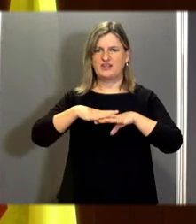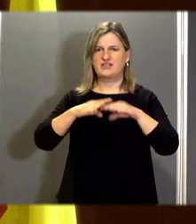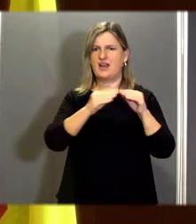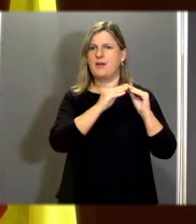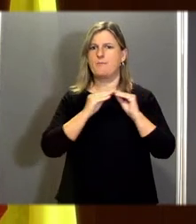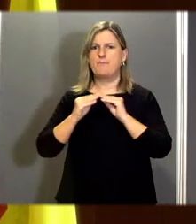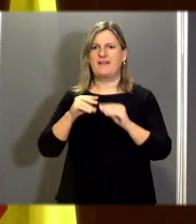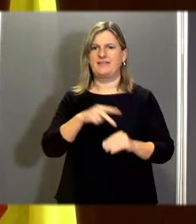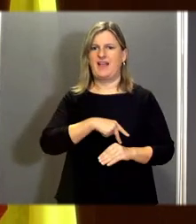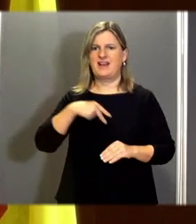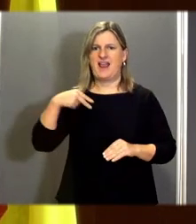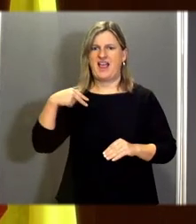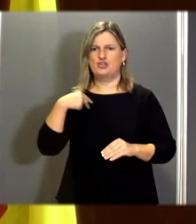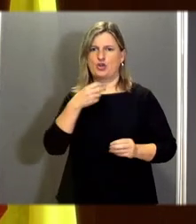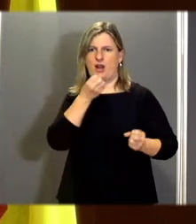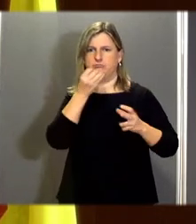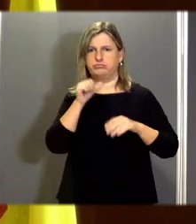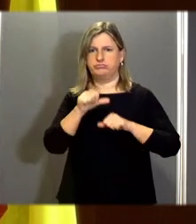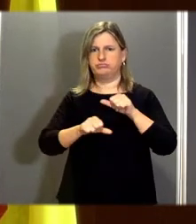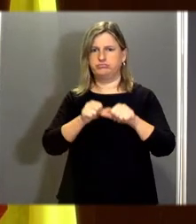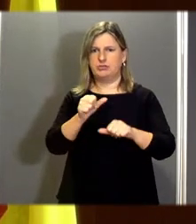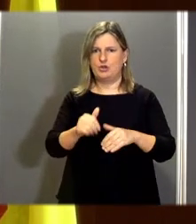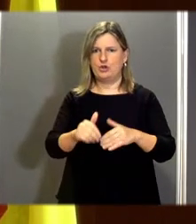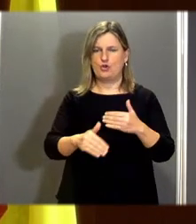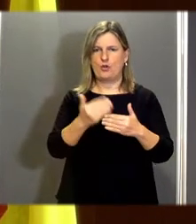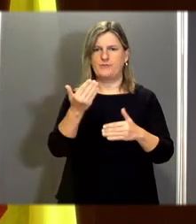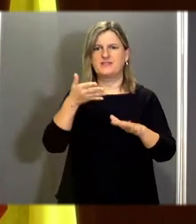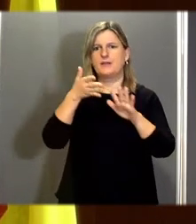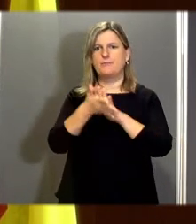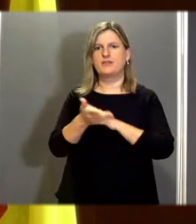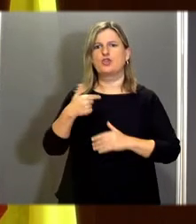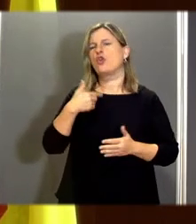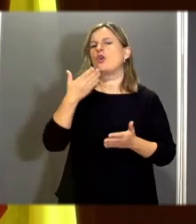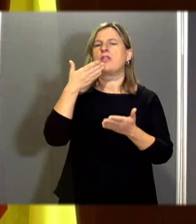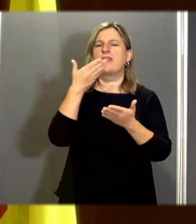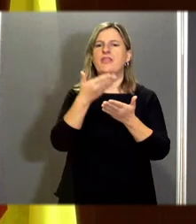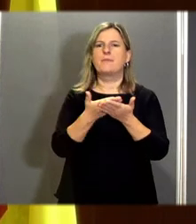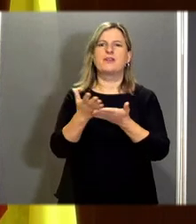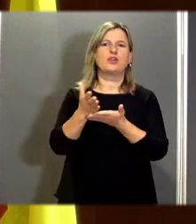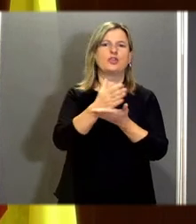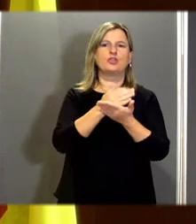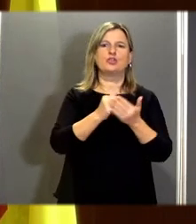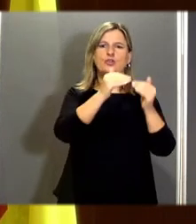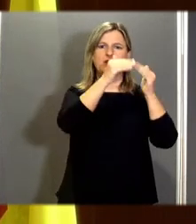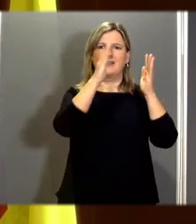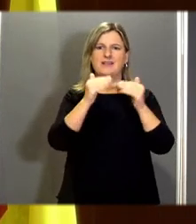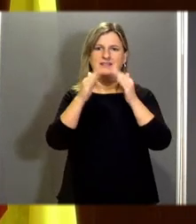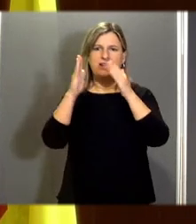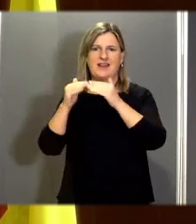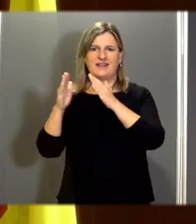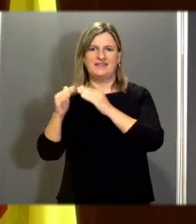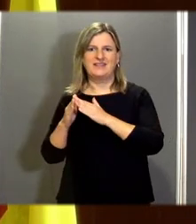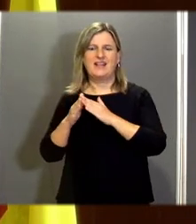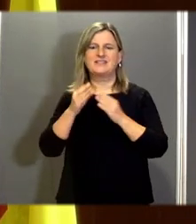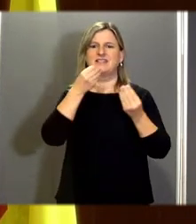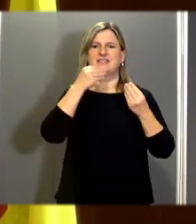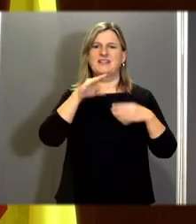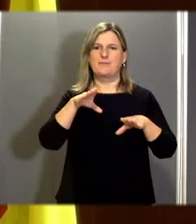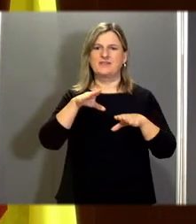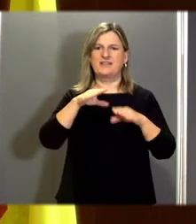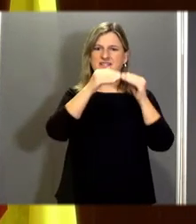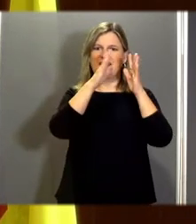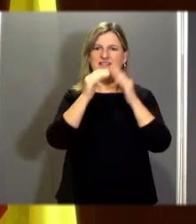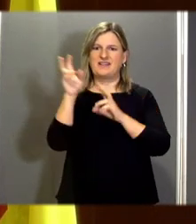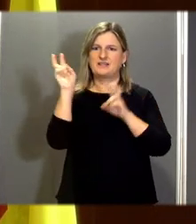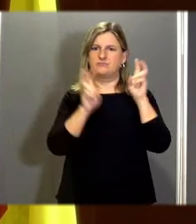pacte nacional que ara s'endegarà, i per tant, en aquest moment demanaria a totes les entitats, als representants de les entitats